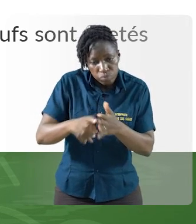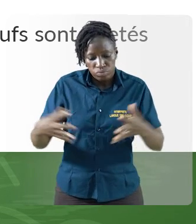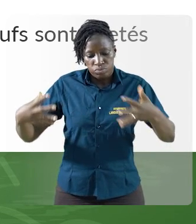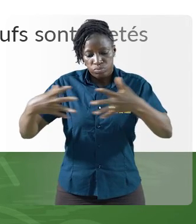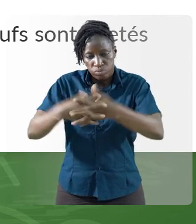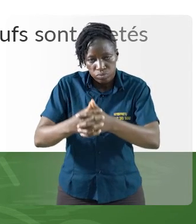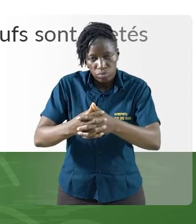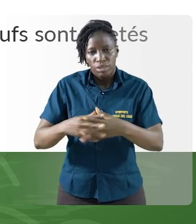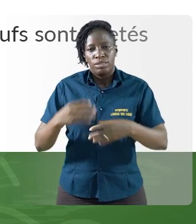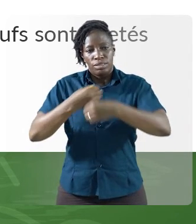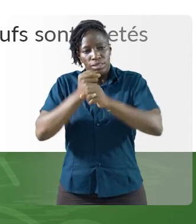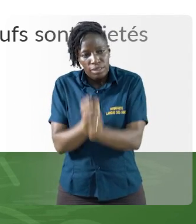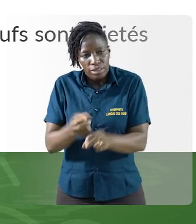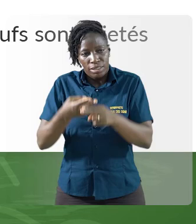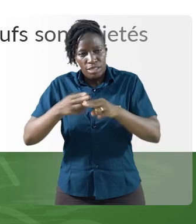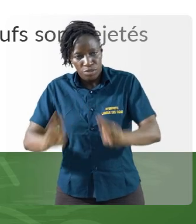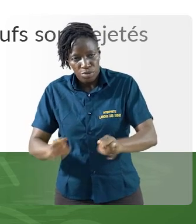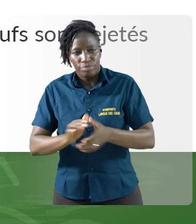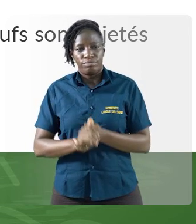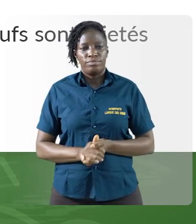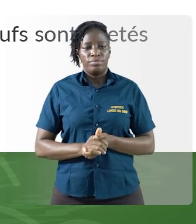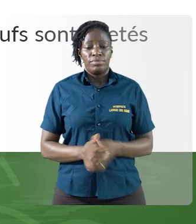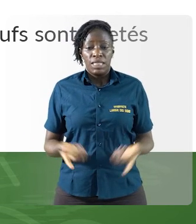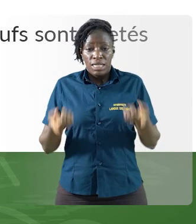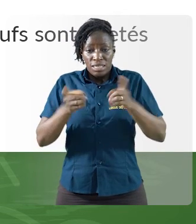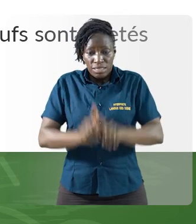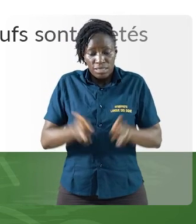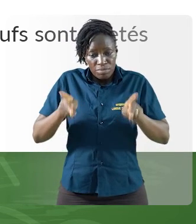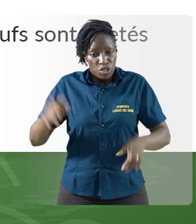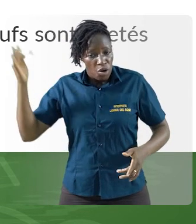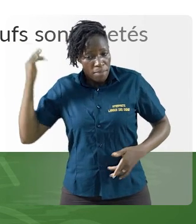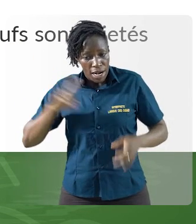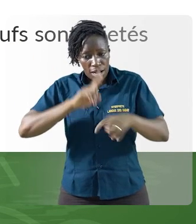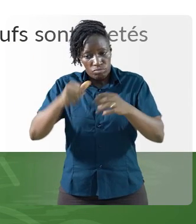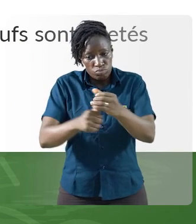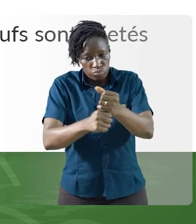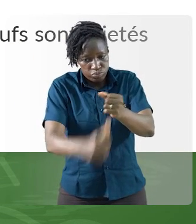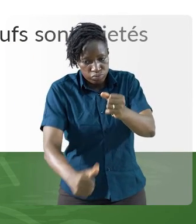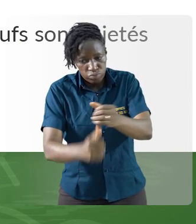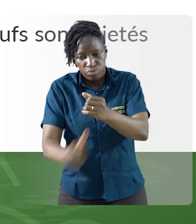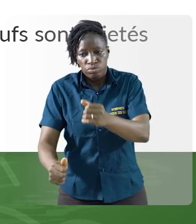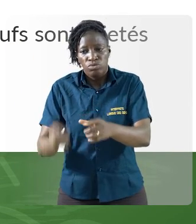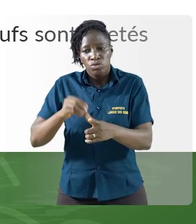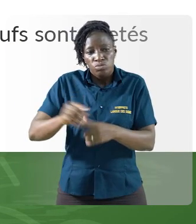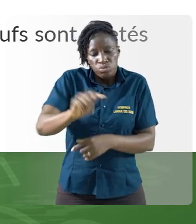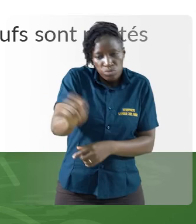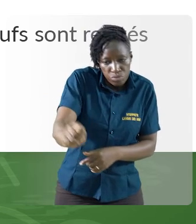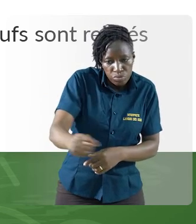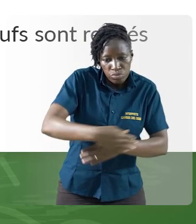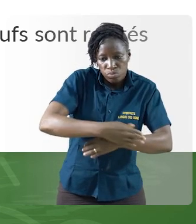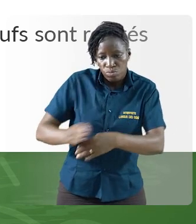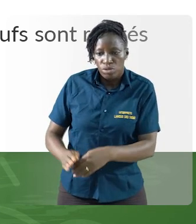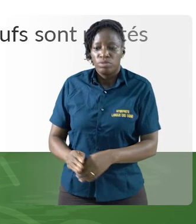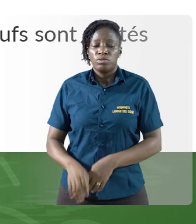donner des œufs. Lorsque ces œufs sont rejetés dans l'eau par les selles ou les